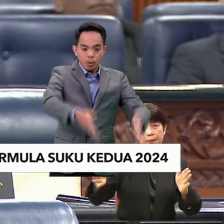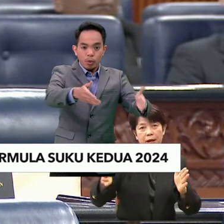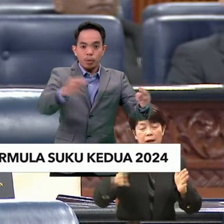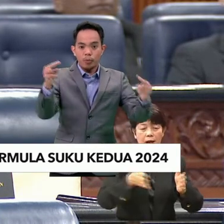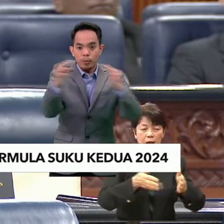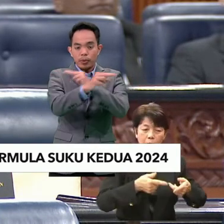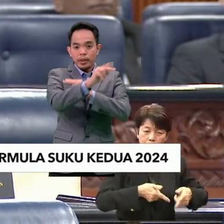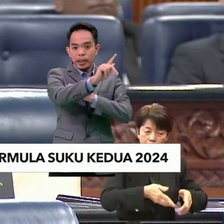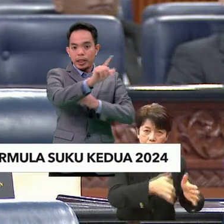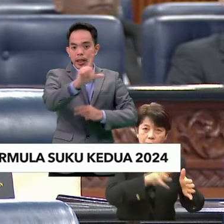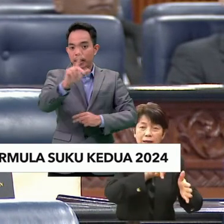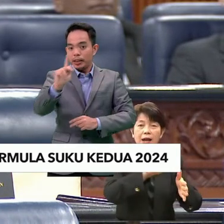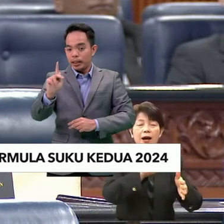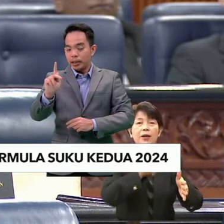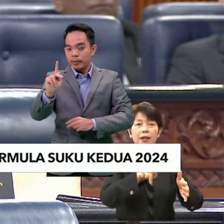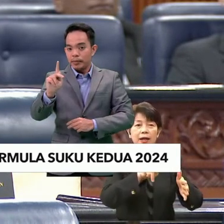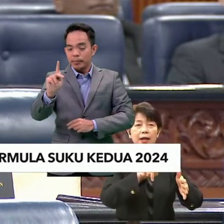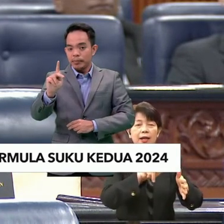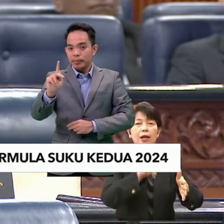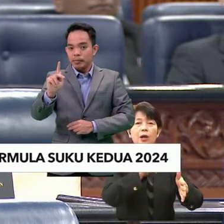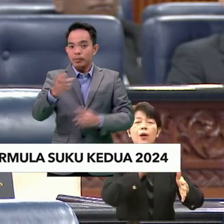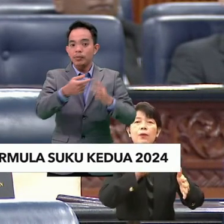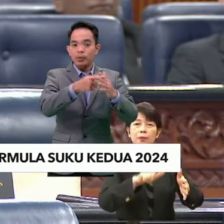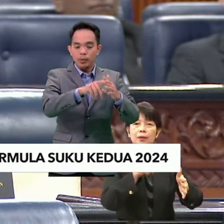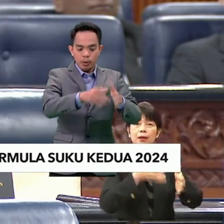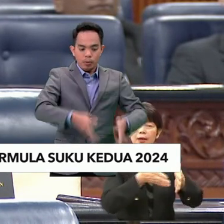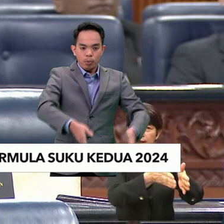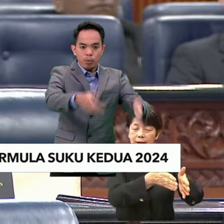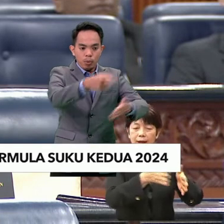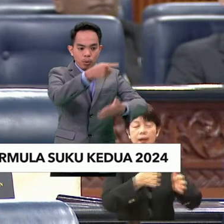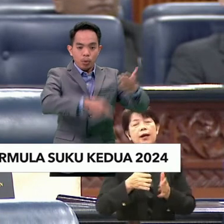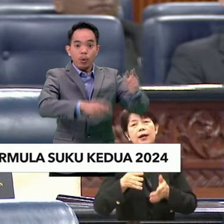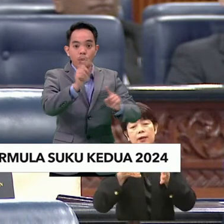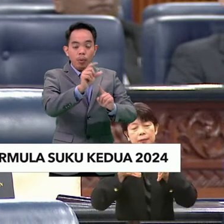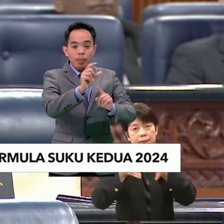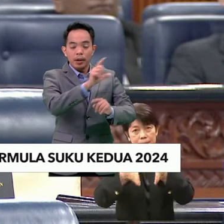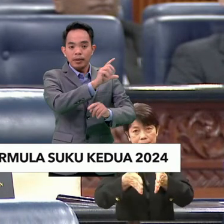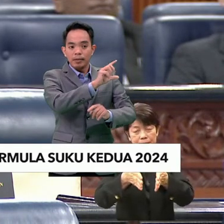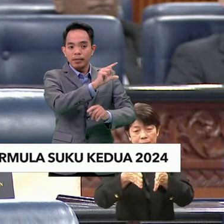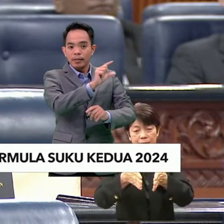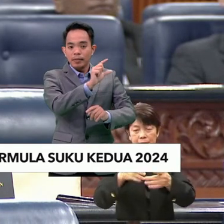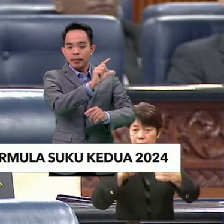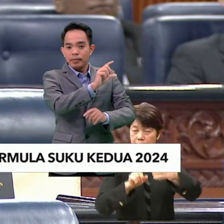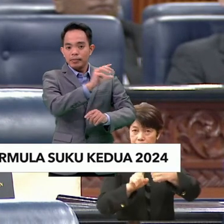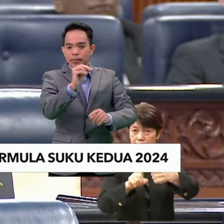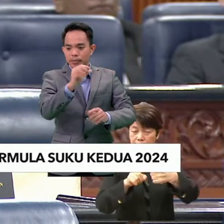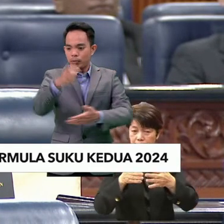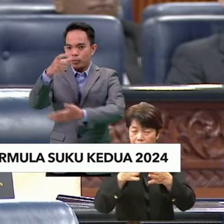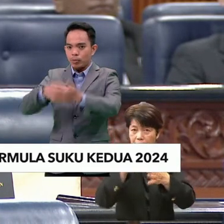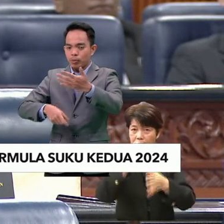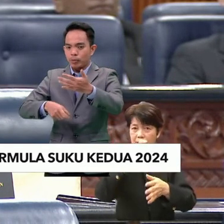KLK Kuala Lumpur karak bermula dari plazatl Gombak ke persimpangan Central Spine road